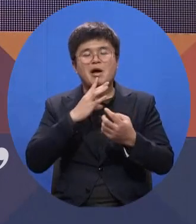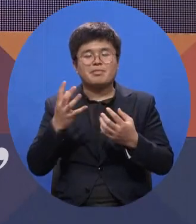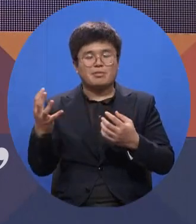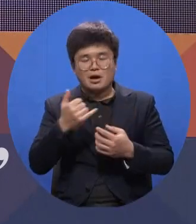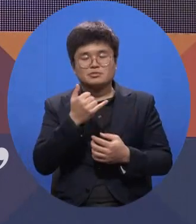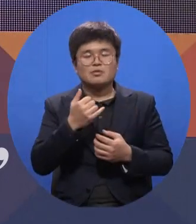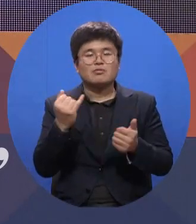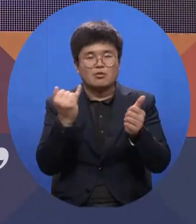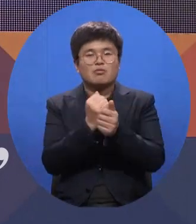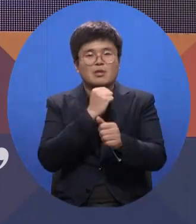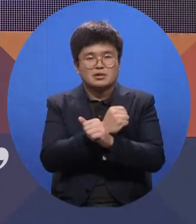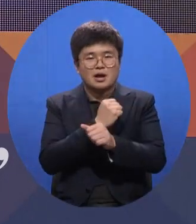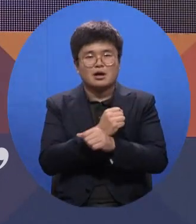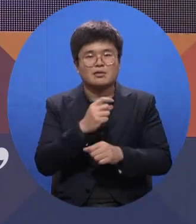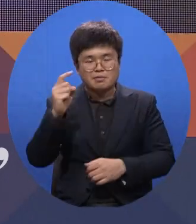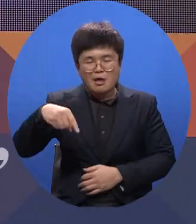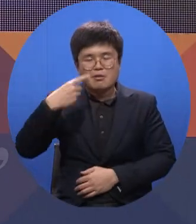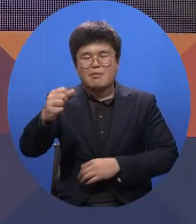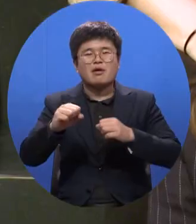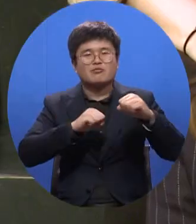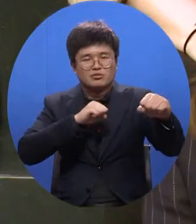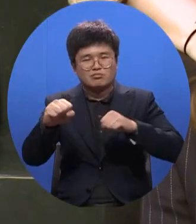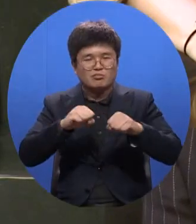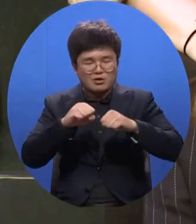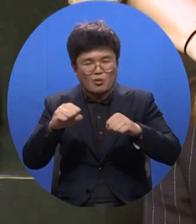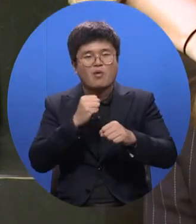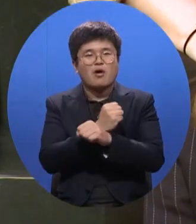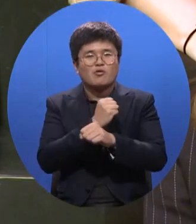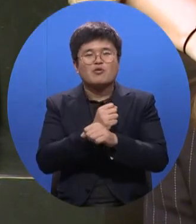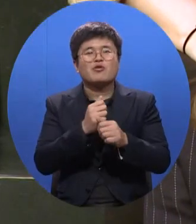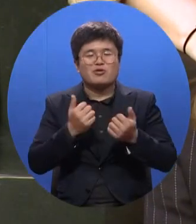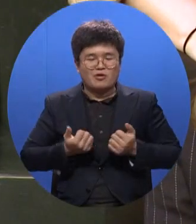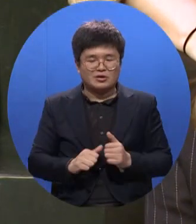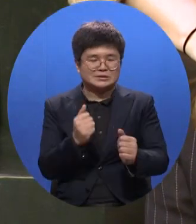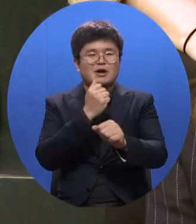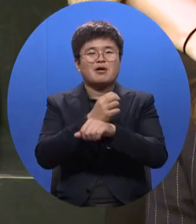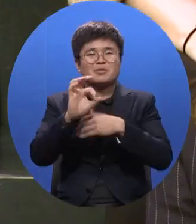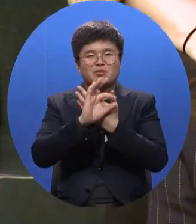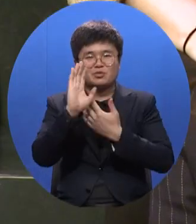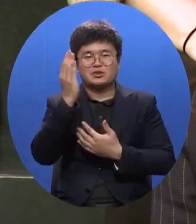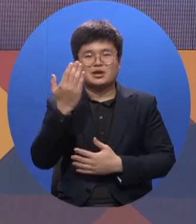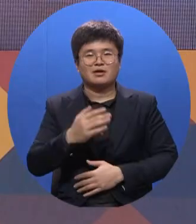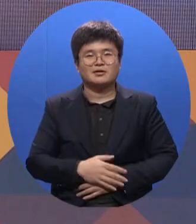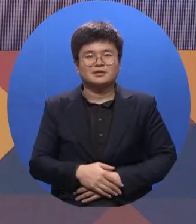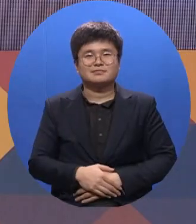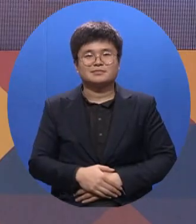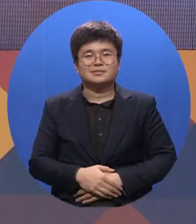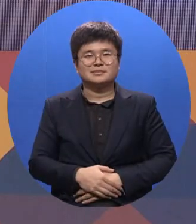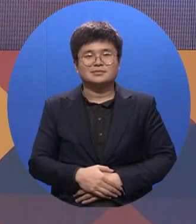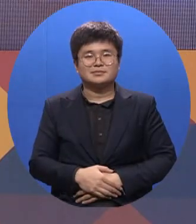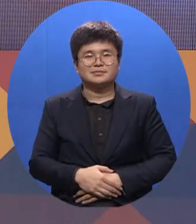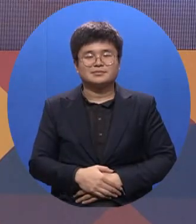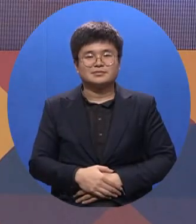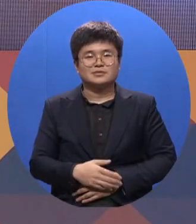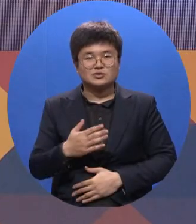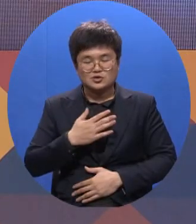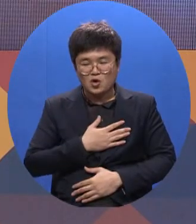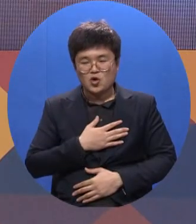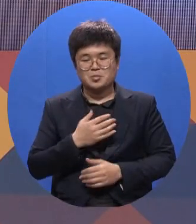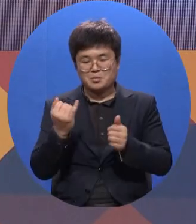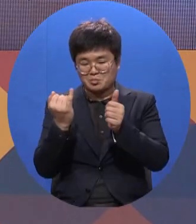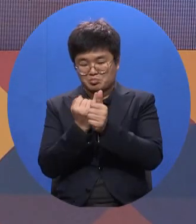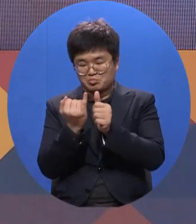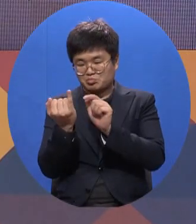시작하자 기타 메모 열심히 하면 되죠 4 그 10 다운 그렇게 결혼하게 되었는데 뭐 저희 둘이 한